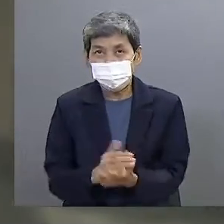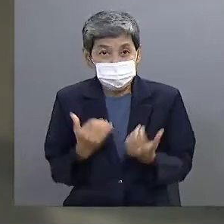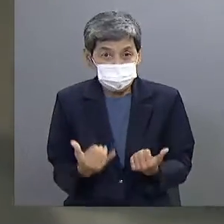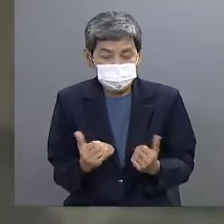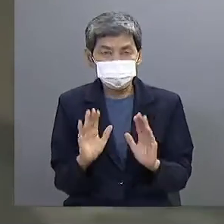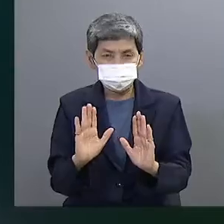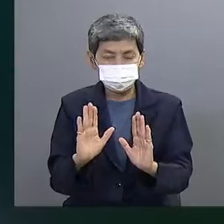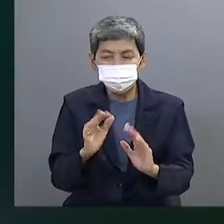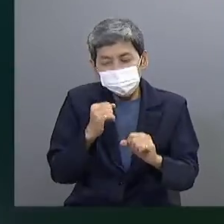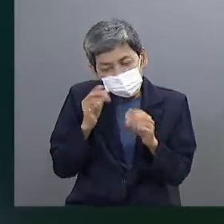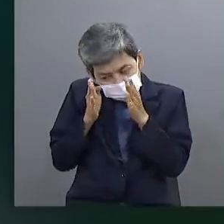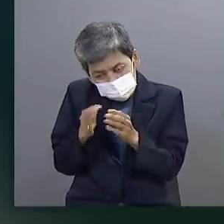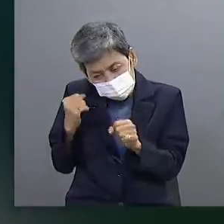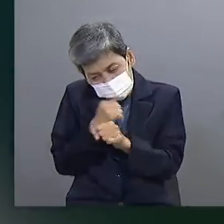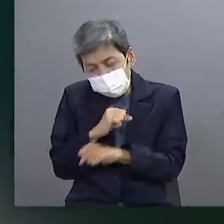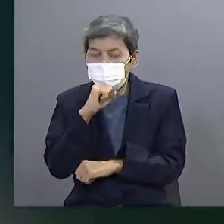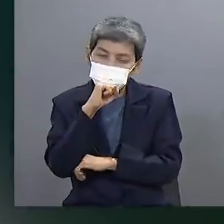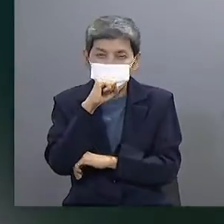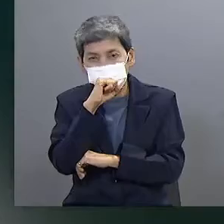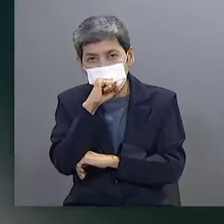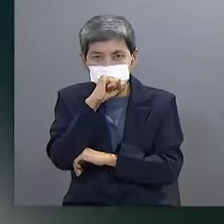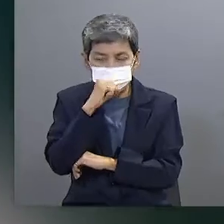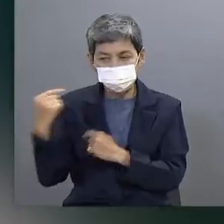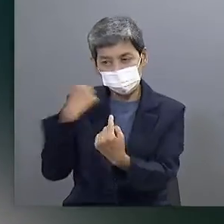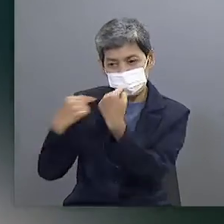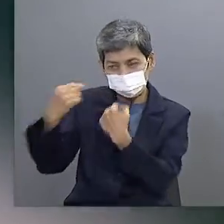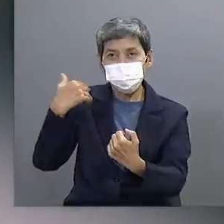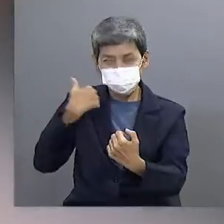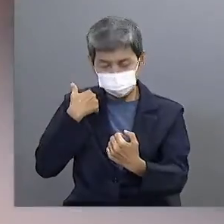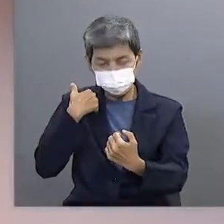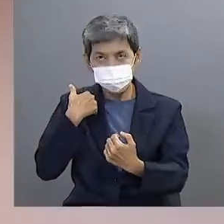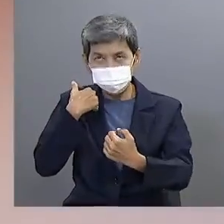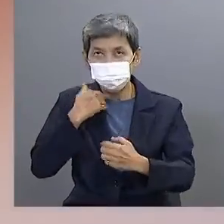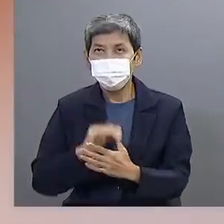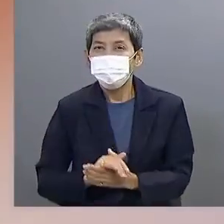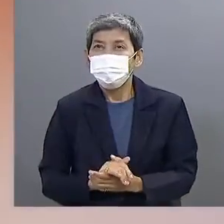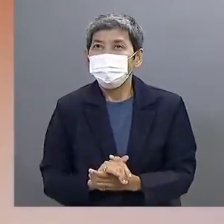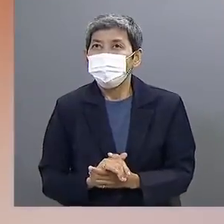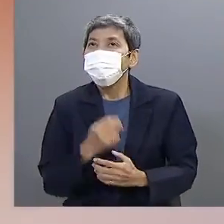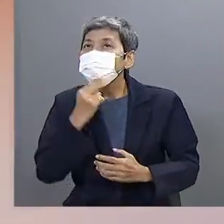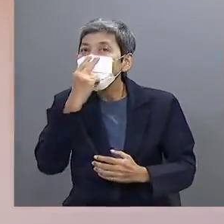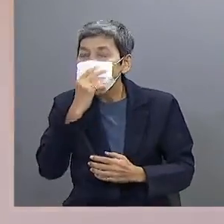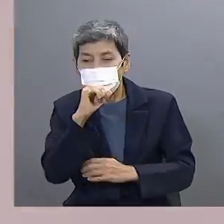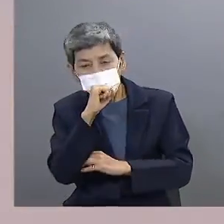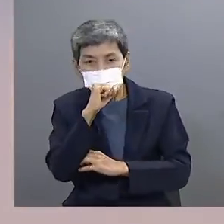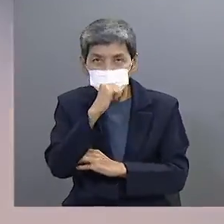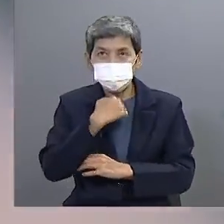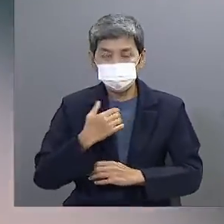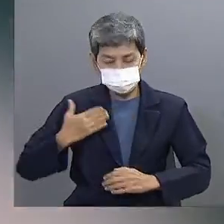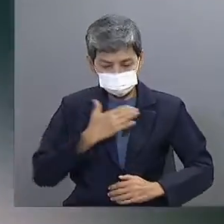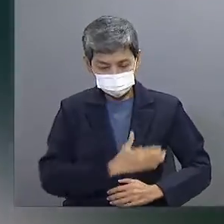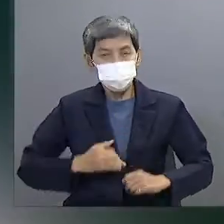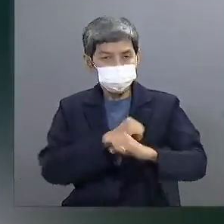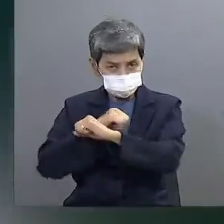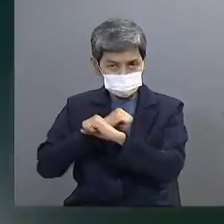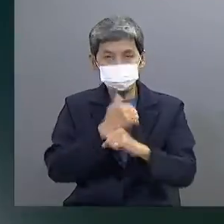กัสที่งานเพลงก่อนครับเพราะว่าคิวงานยาวไปถึงสิ้นปีแล้วครับซึ่งนอกจากต้องเตรียมโชว์ก็ต้องดูแลตัวเองควบคู่กันไปด้วย